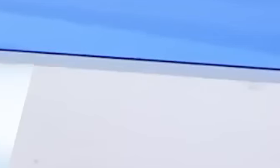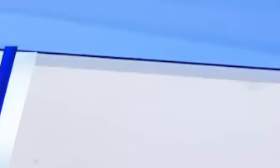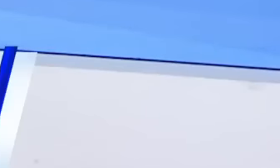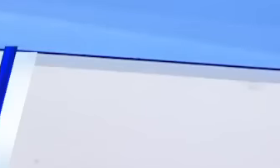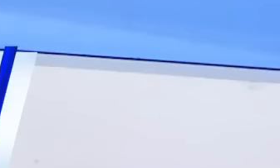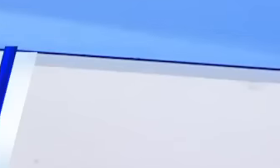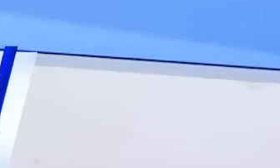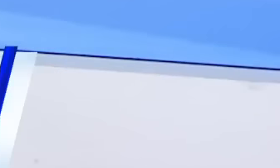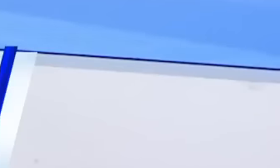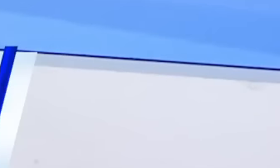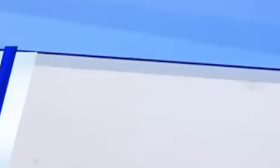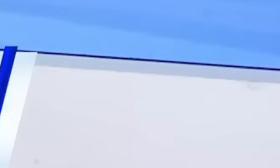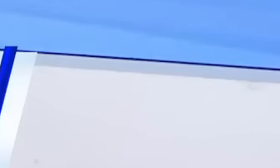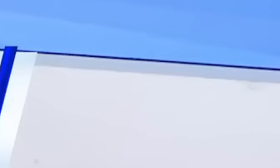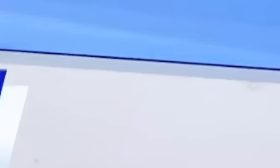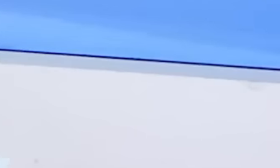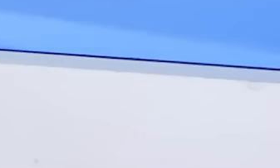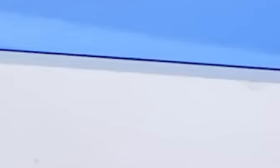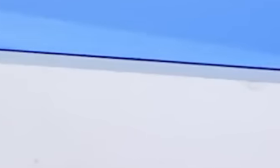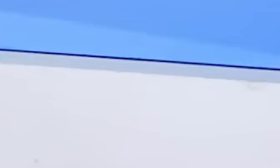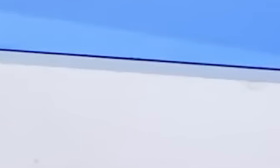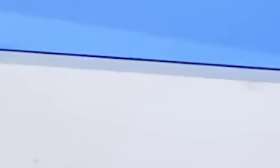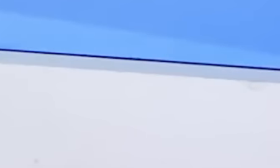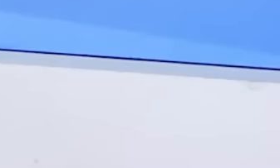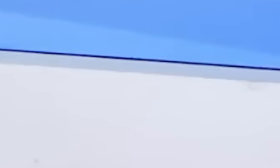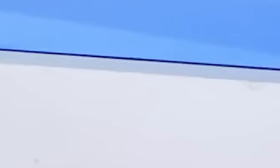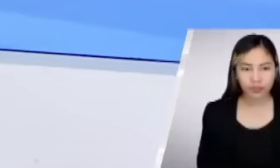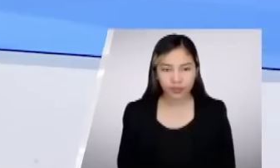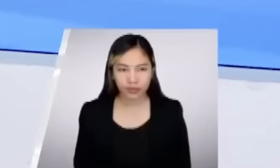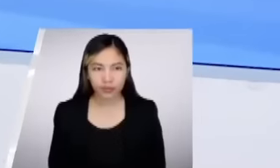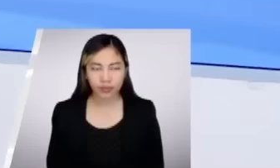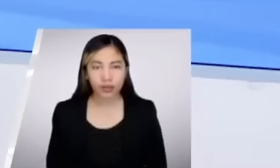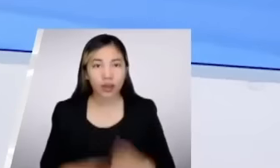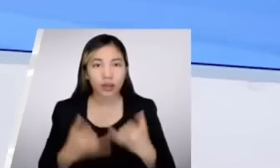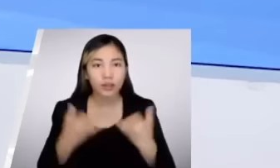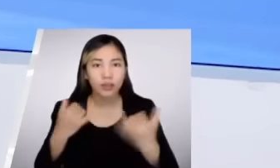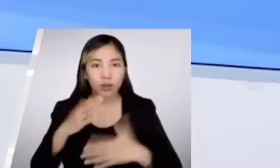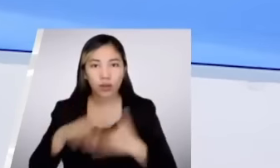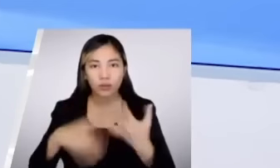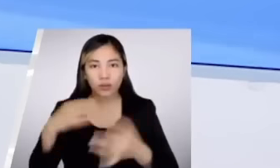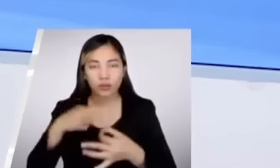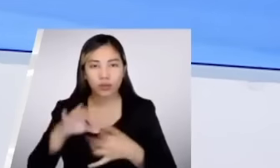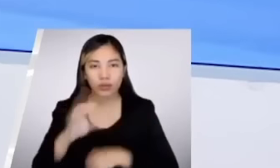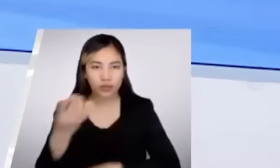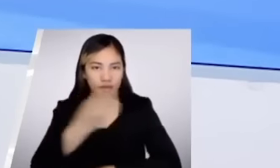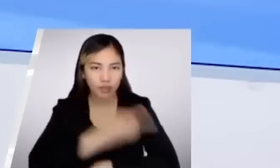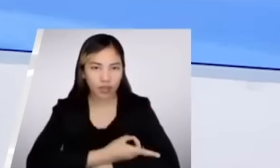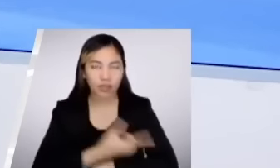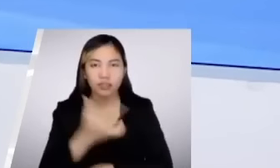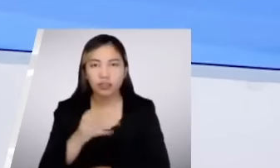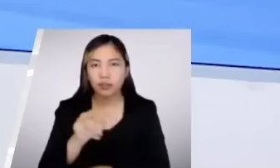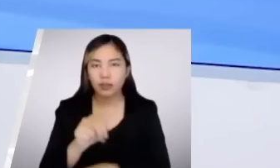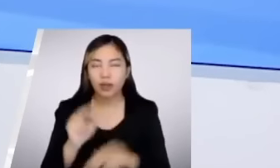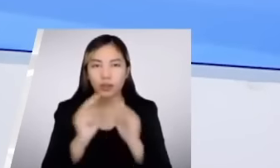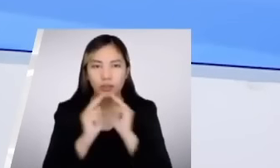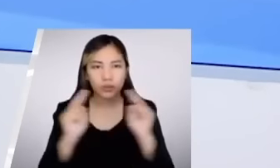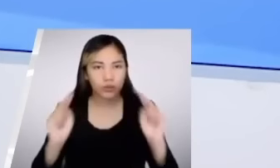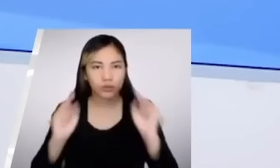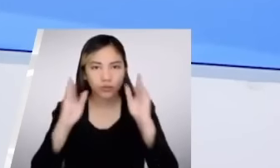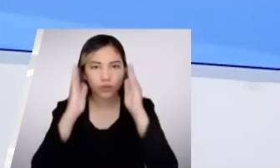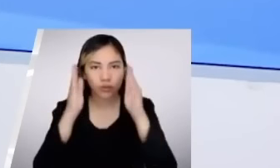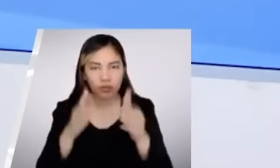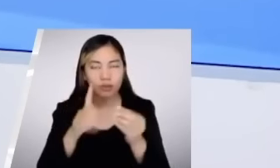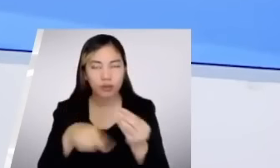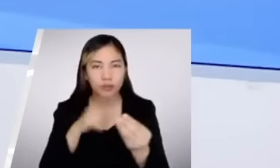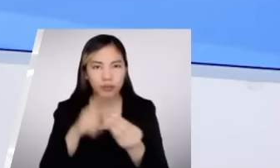Ngayong All Saints Day, nakatutok pa rin po ang buong puwersa ng GMA Integrated News sa mga pinakasariwang balita kaugnay sa undas at sa iba pa